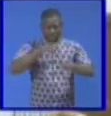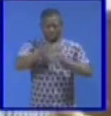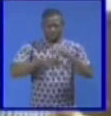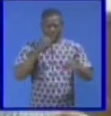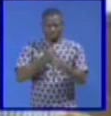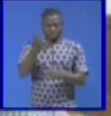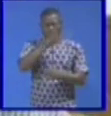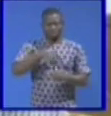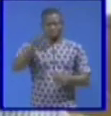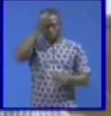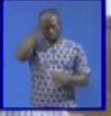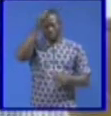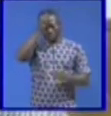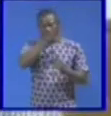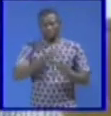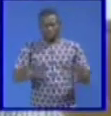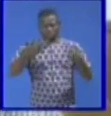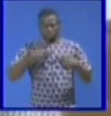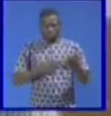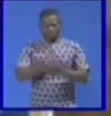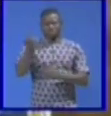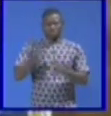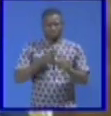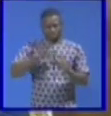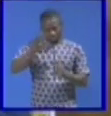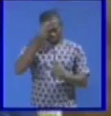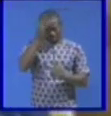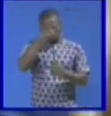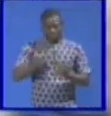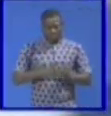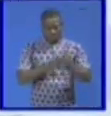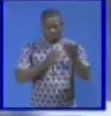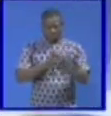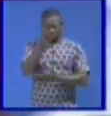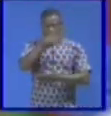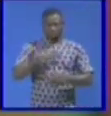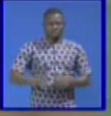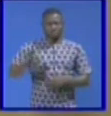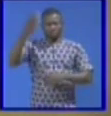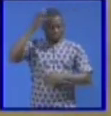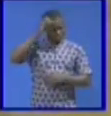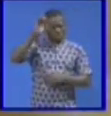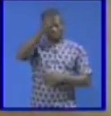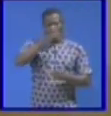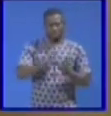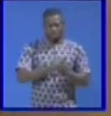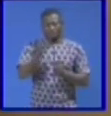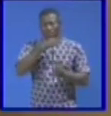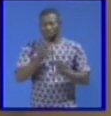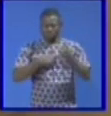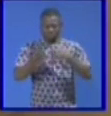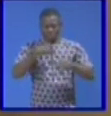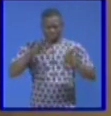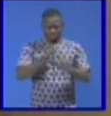reçue par le Premier ministre Christophe Dabiré. Conduite par le colonel-major Bernard Sanou, la délégation dit être venue prendre des conseils chez le chef